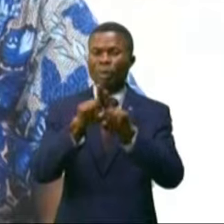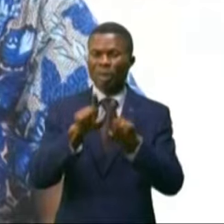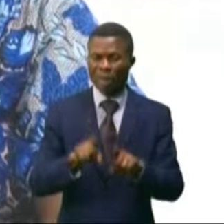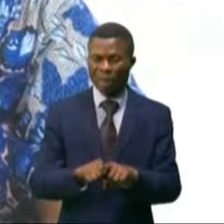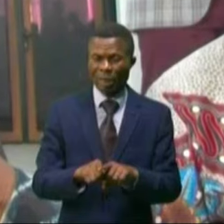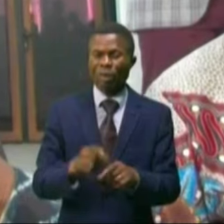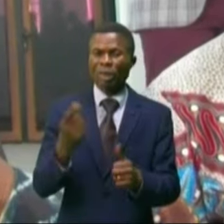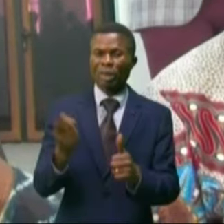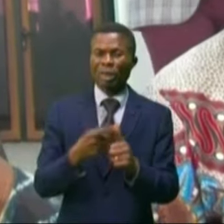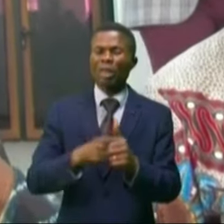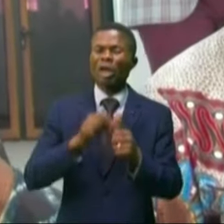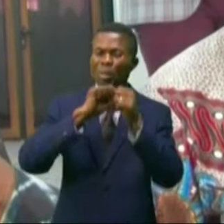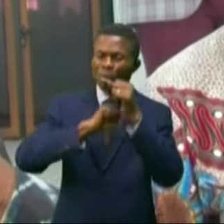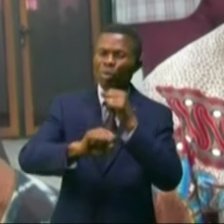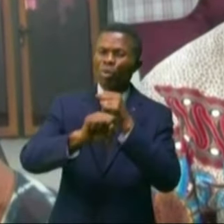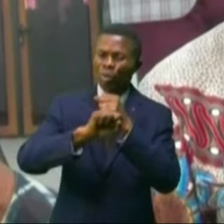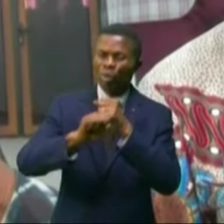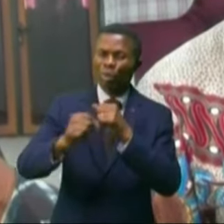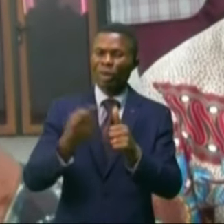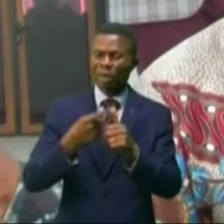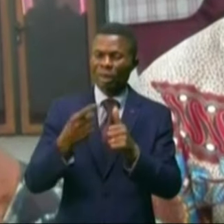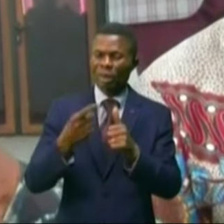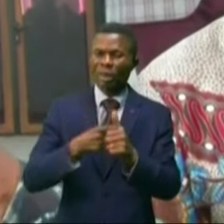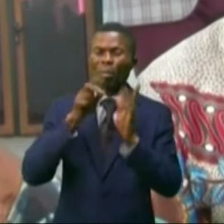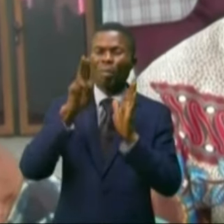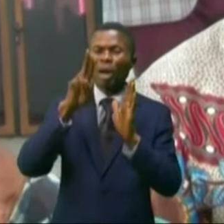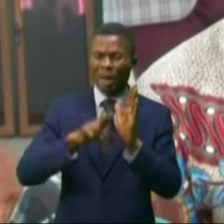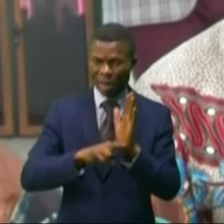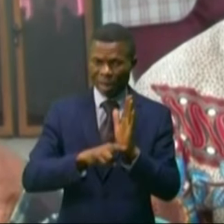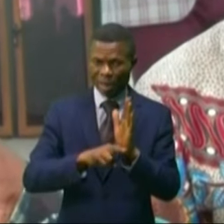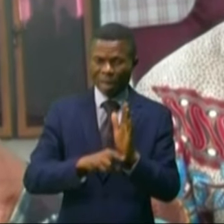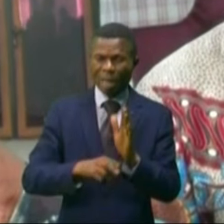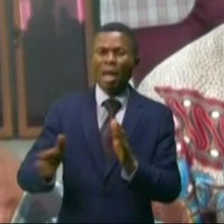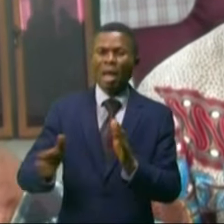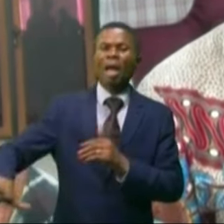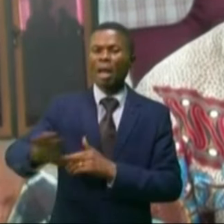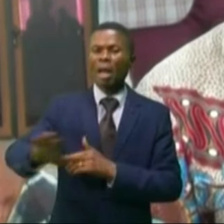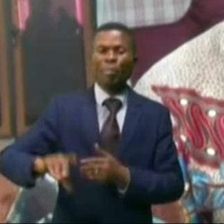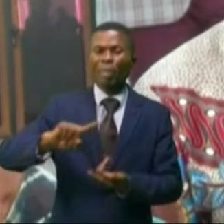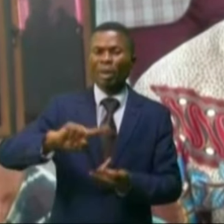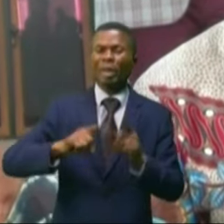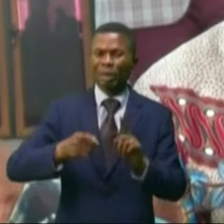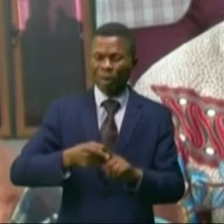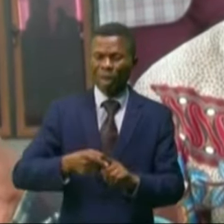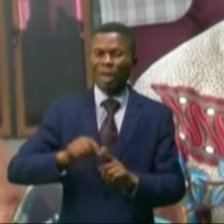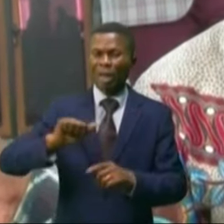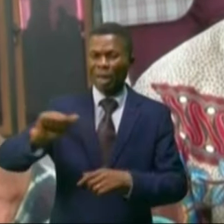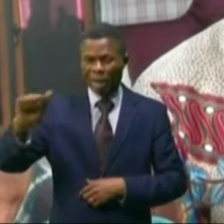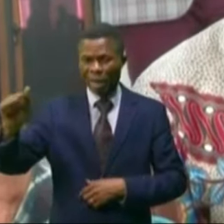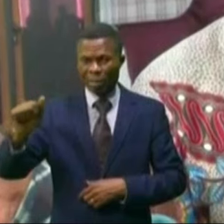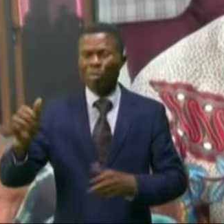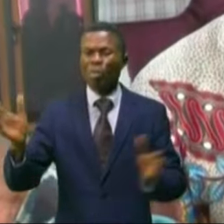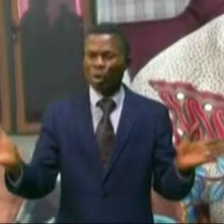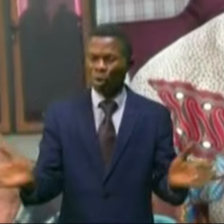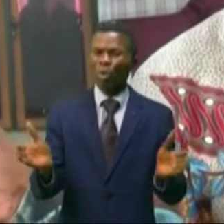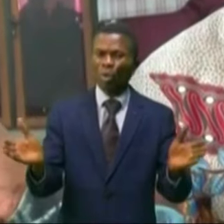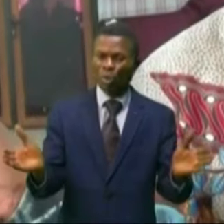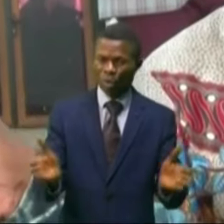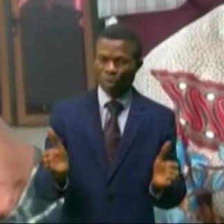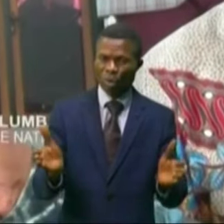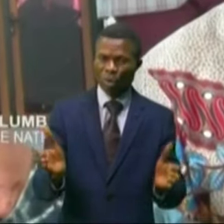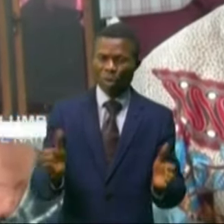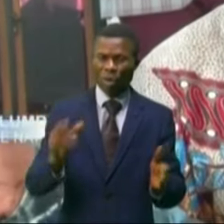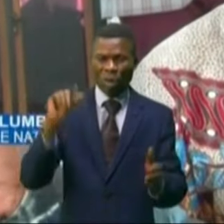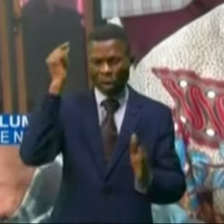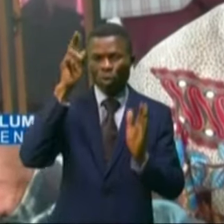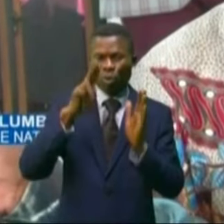précisément de sensibilisation de parlement, de pays amis qui doivent aller tout activer leur